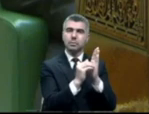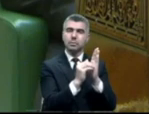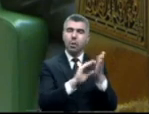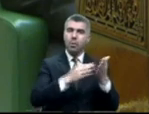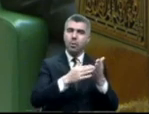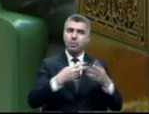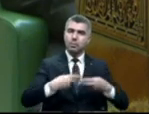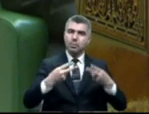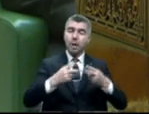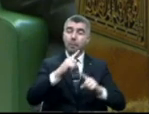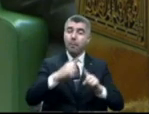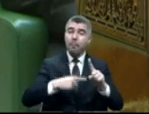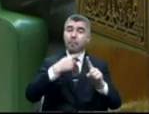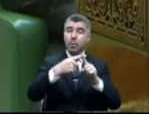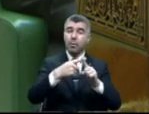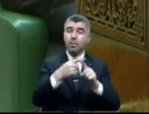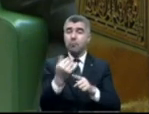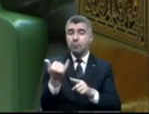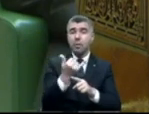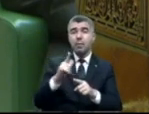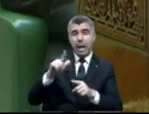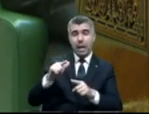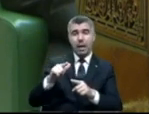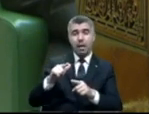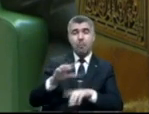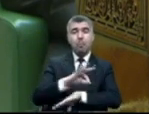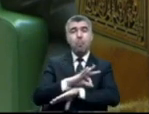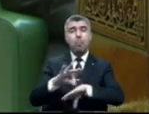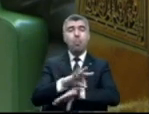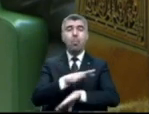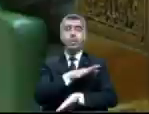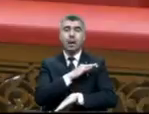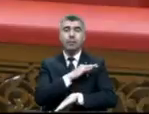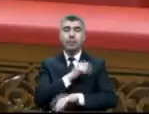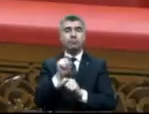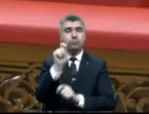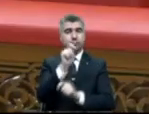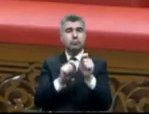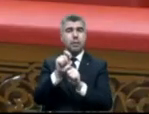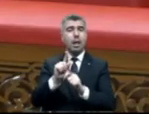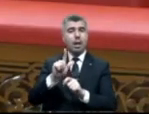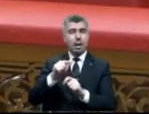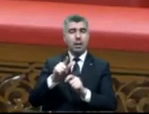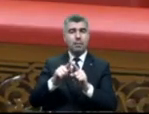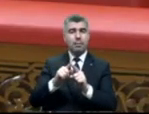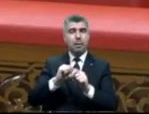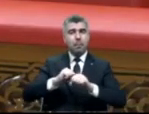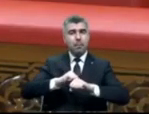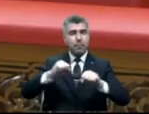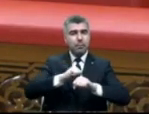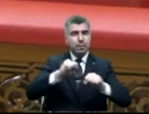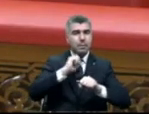لتنزيل هذا القانون زيادة على عدد مهم من الأطر المكونة في هذا الميدان. إلى جانب ذلك، فإن استعمال المفاعلات النووية